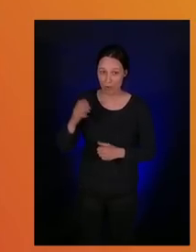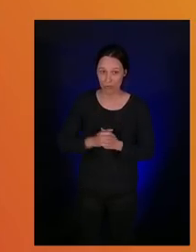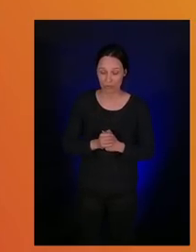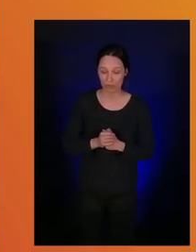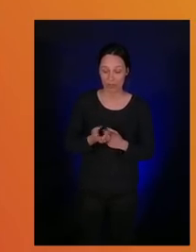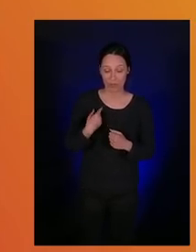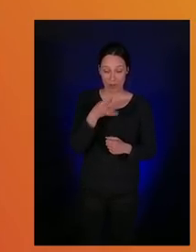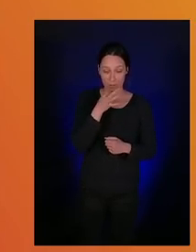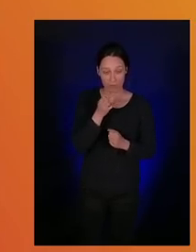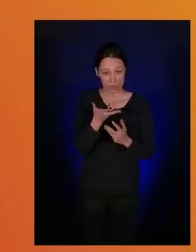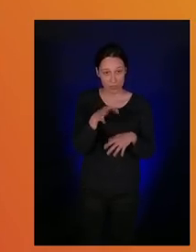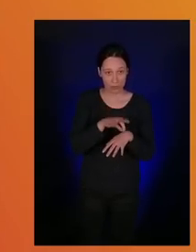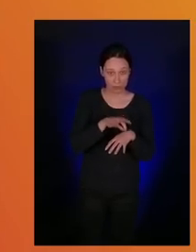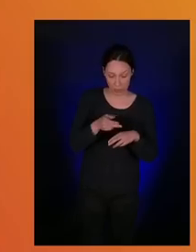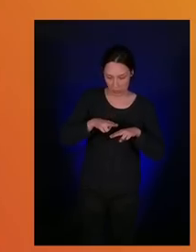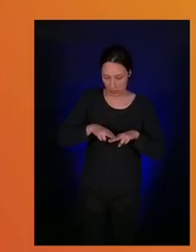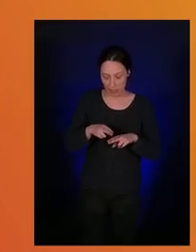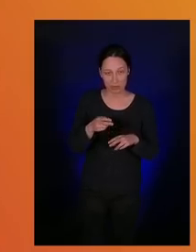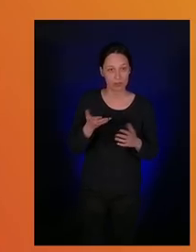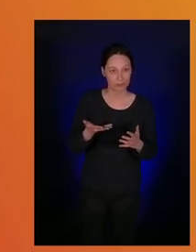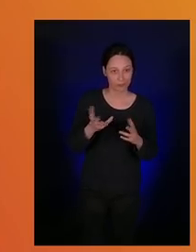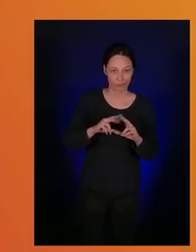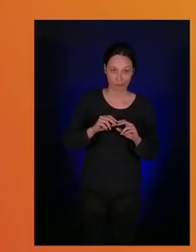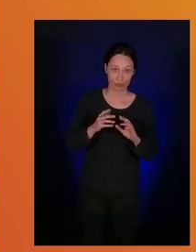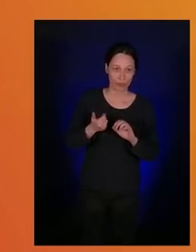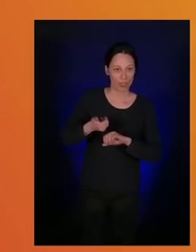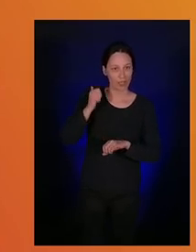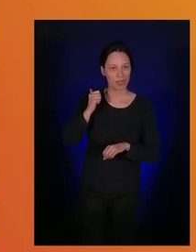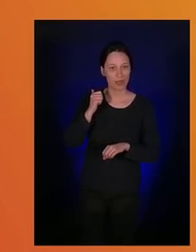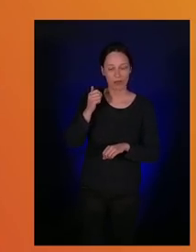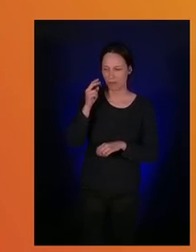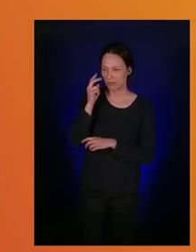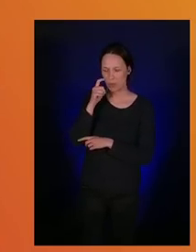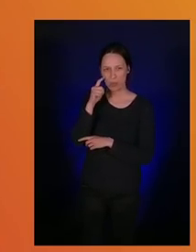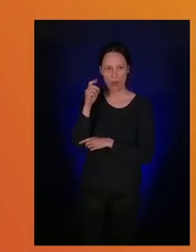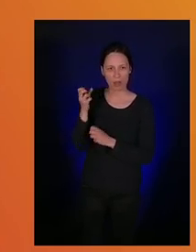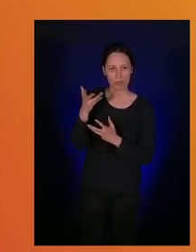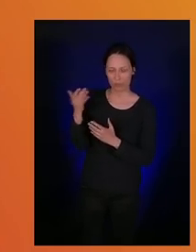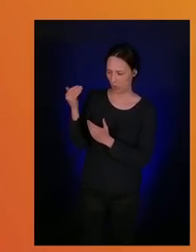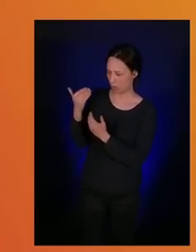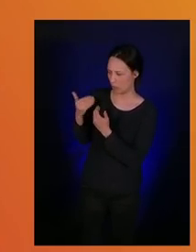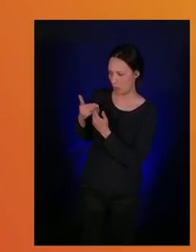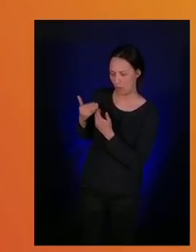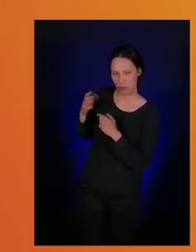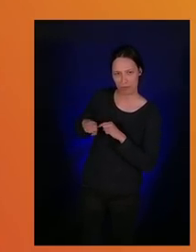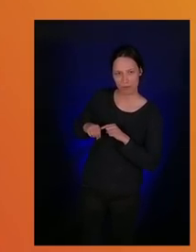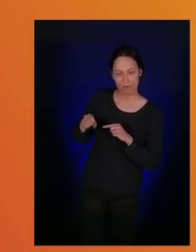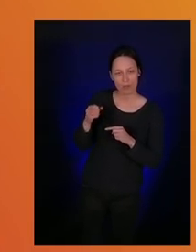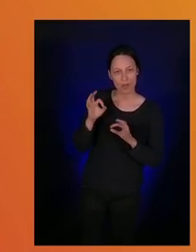reste. Hier, il y a eu plusieurs demandes qui ont été faites aux congrétistes et au bureau.